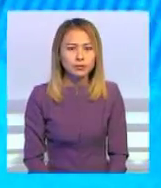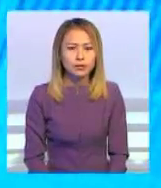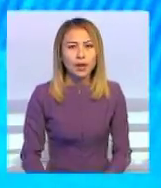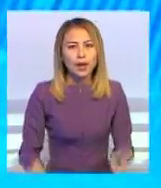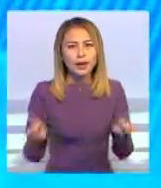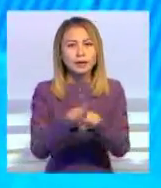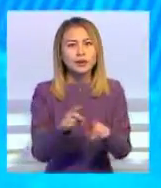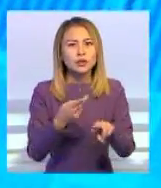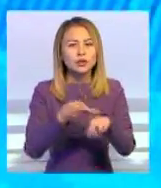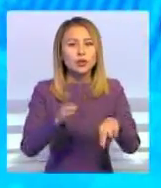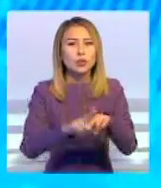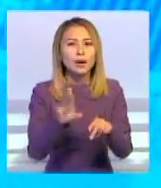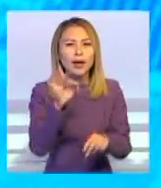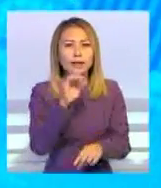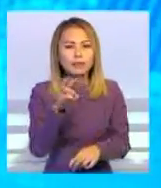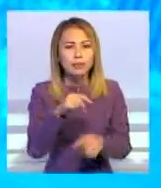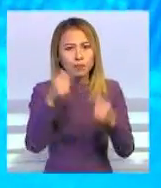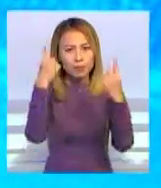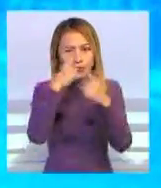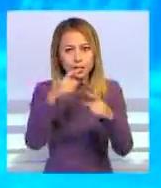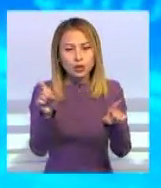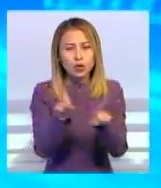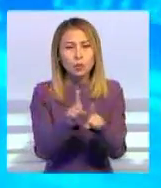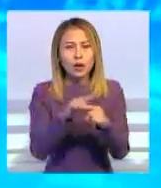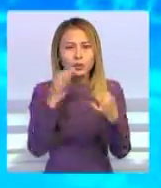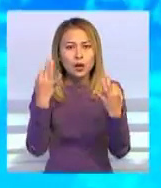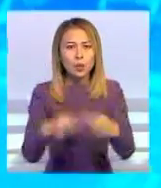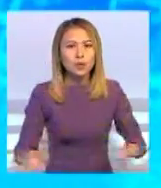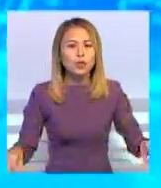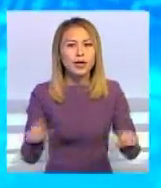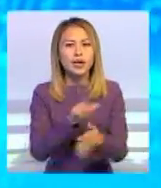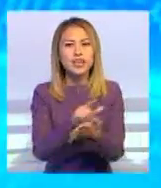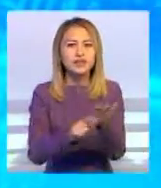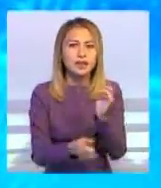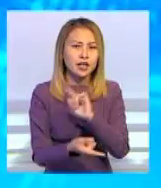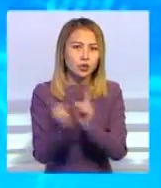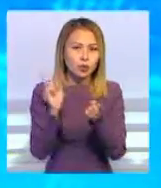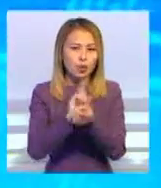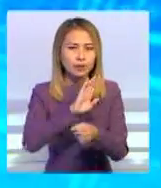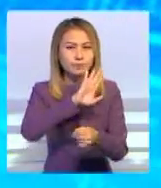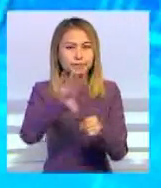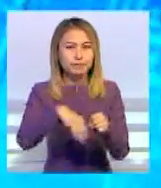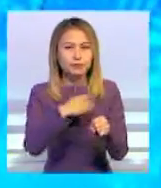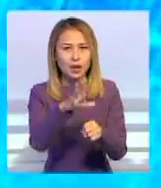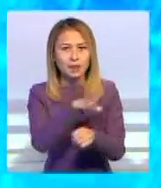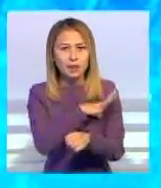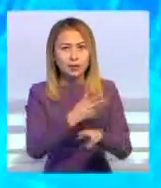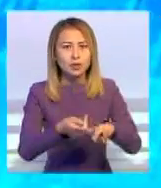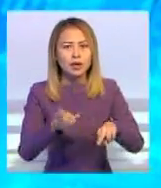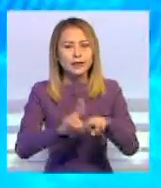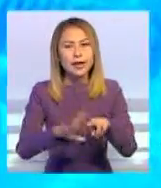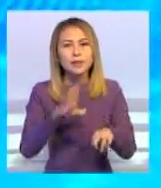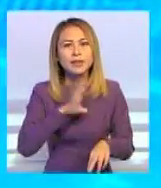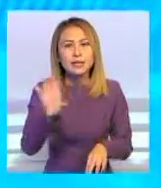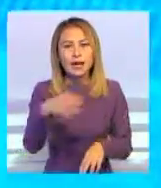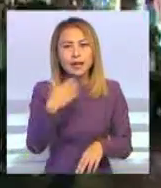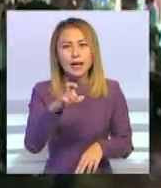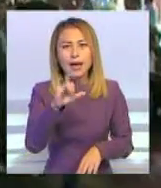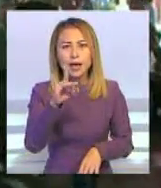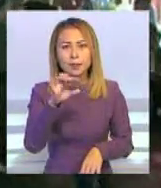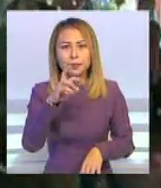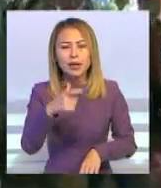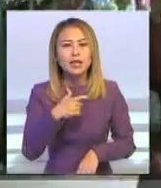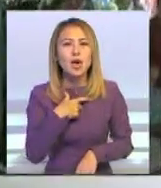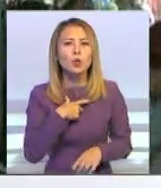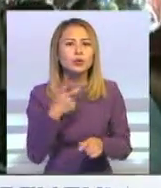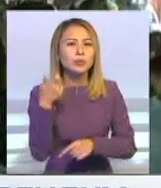Ресми Бағдат күрт автономиялық аймағының тәуелсіздігі жөніндегі референдумның нәтижесін жоюды талап етті. Сәрсенбі күні Эрбилде дауыс